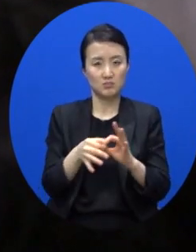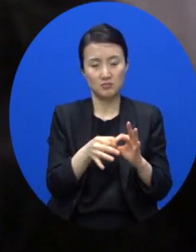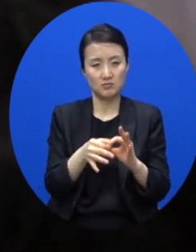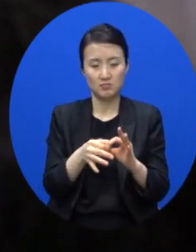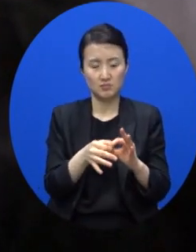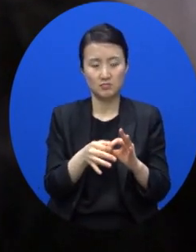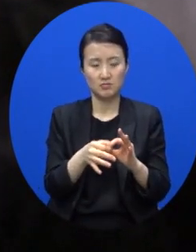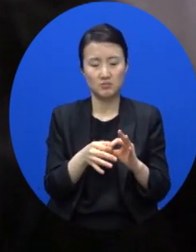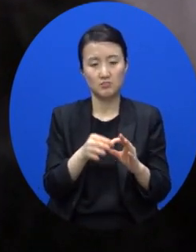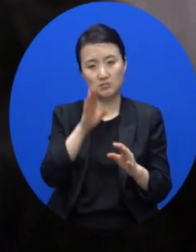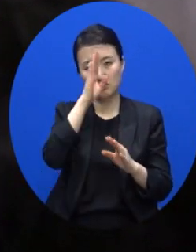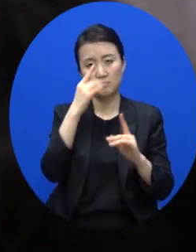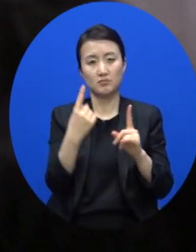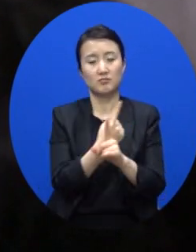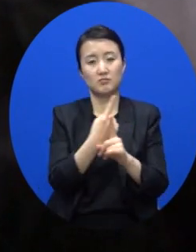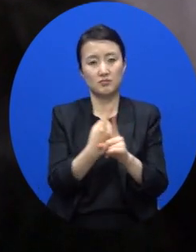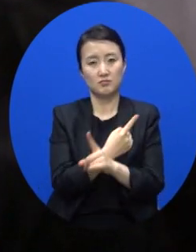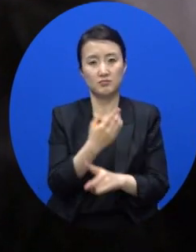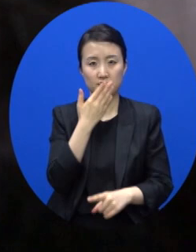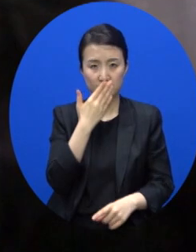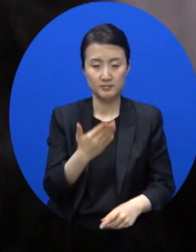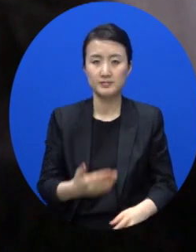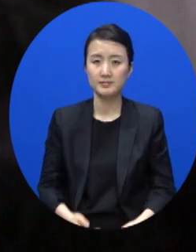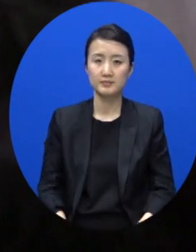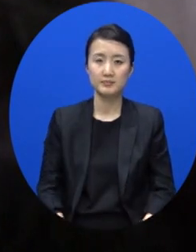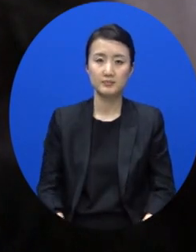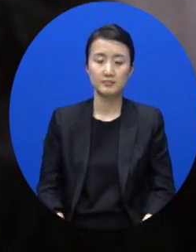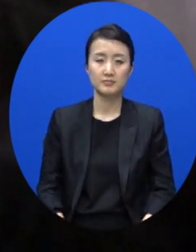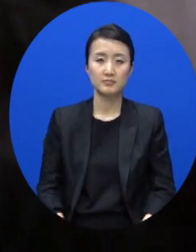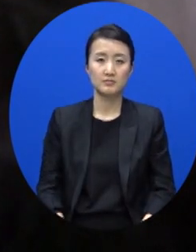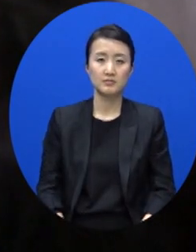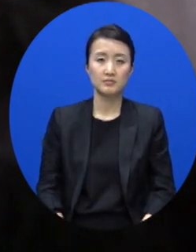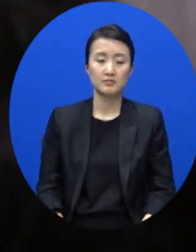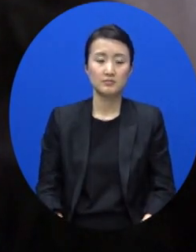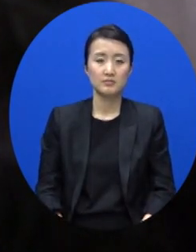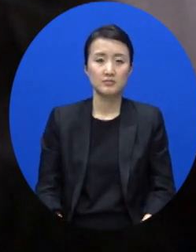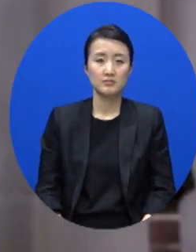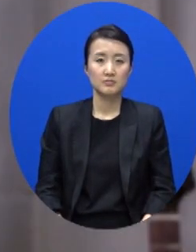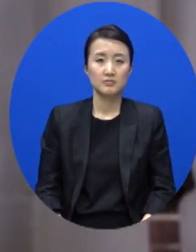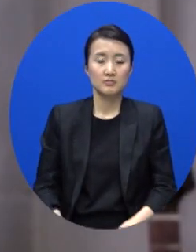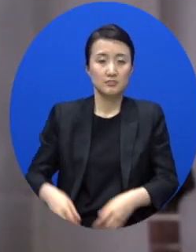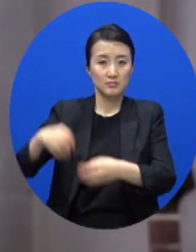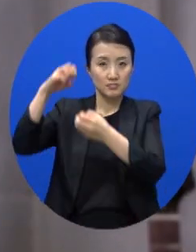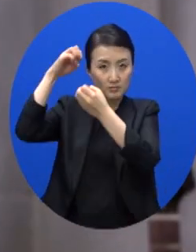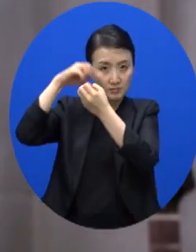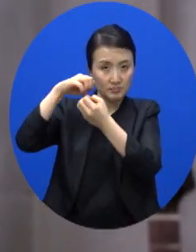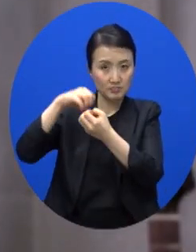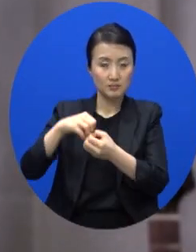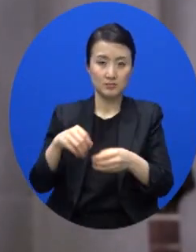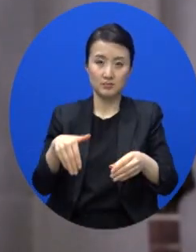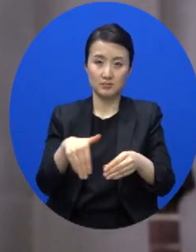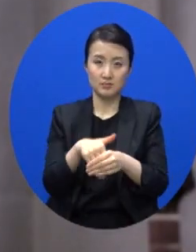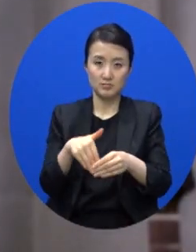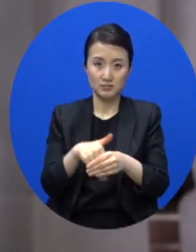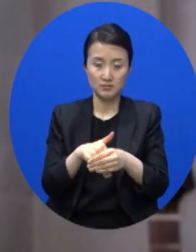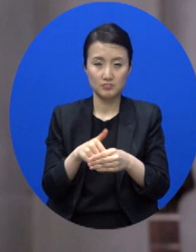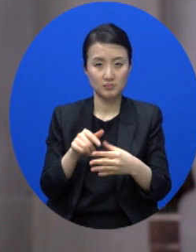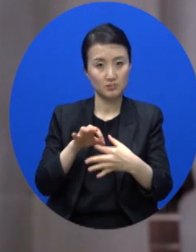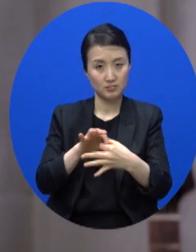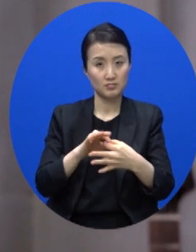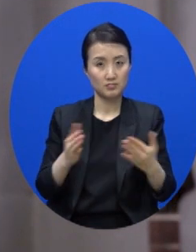거죠. 그래서 우리 전통 문화를 하는 사람들은 그런 사명감을